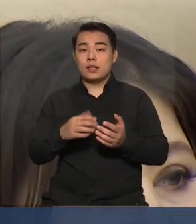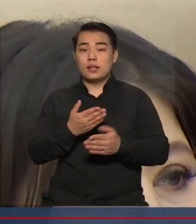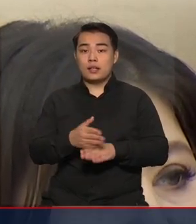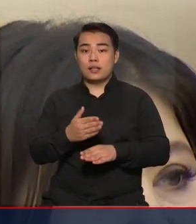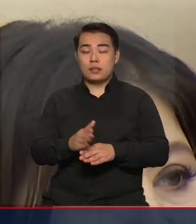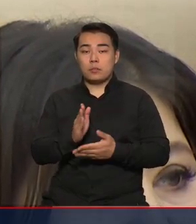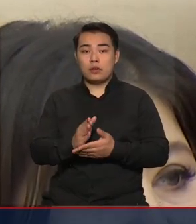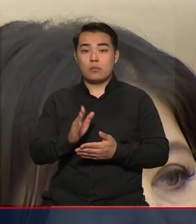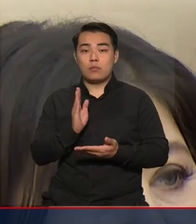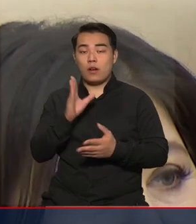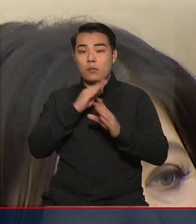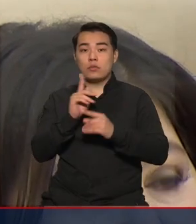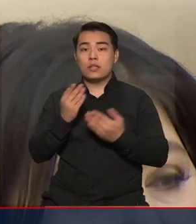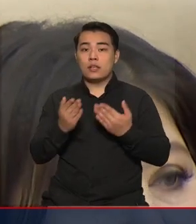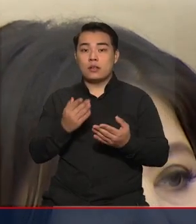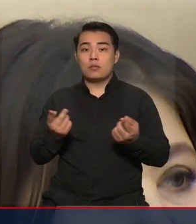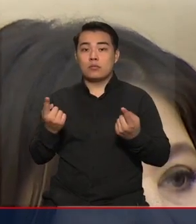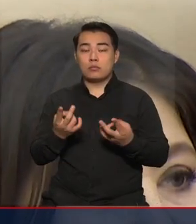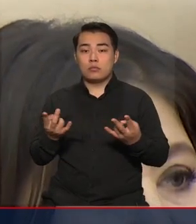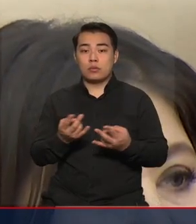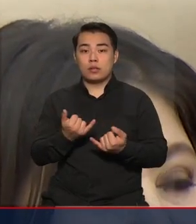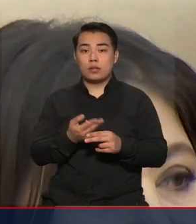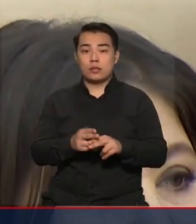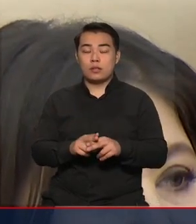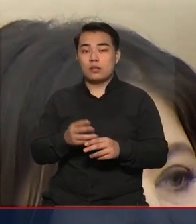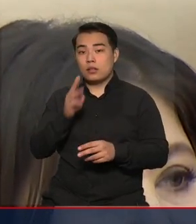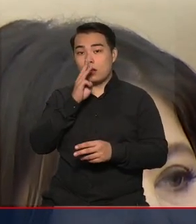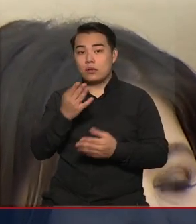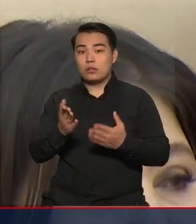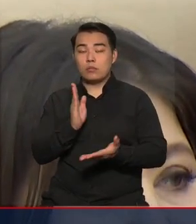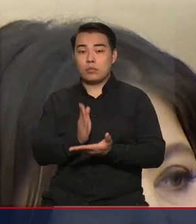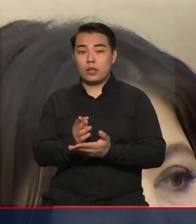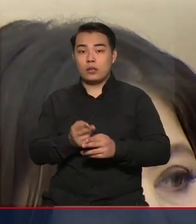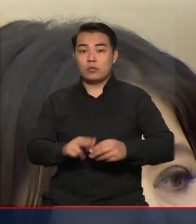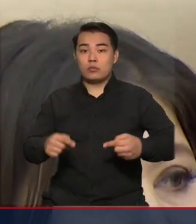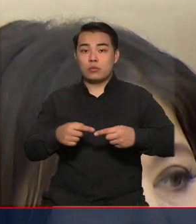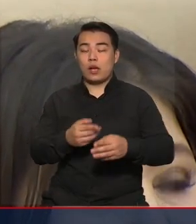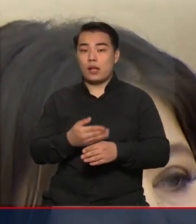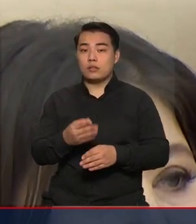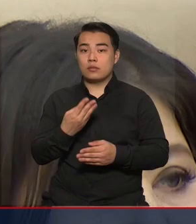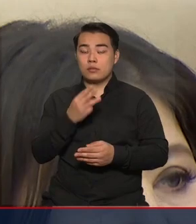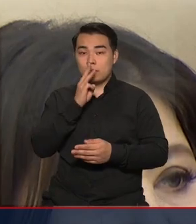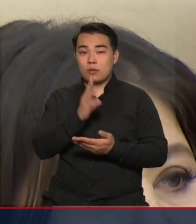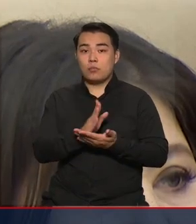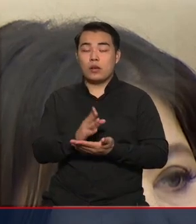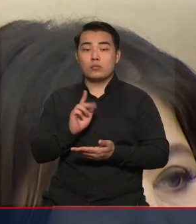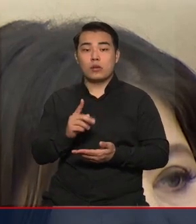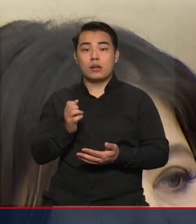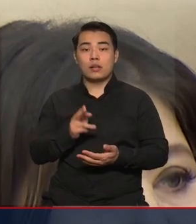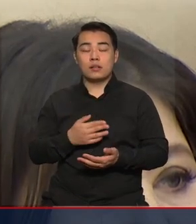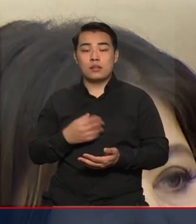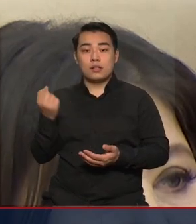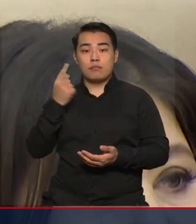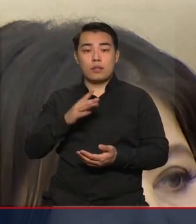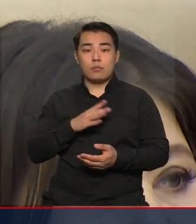будет возможно только при подтверждении официальных источников доходов, по которым имеются отчисления. Но, как мне известно, порядок